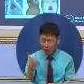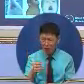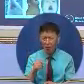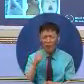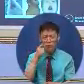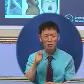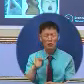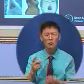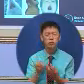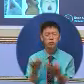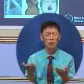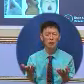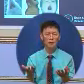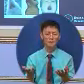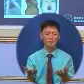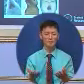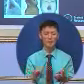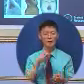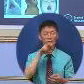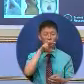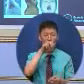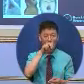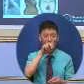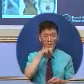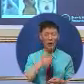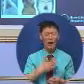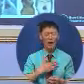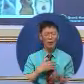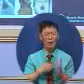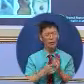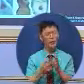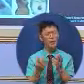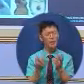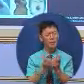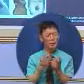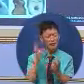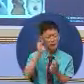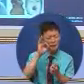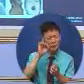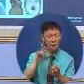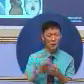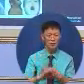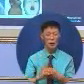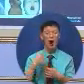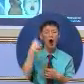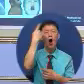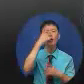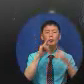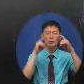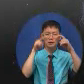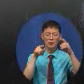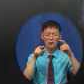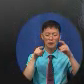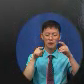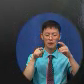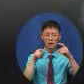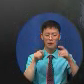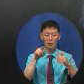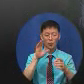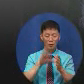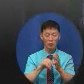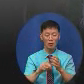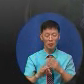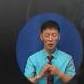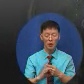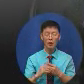그래서 눌렀습니까? 할 수가 없어서 쥐가 감정을 표현할 수 있는 통로를 찾았어요. 뭐냐 하면 얼굴 표정이에요. 종들에게